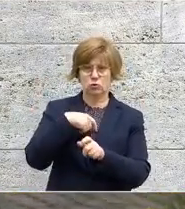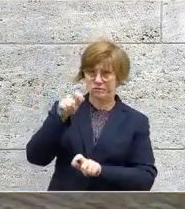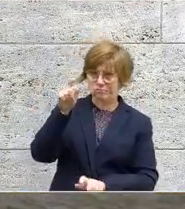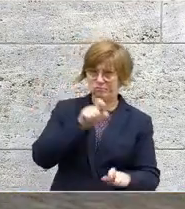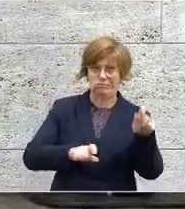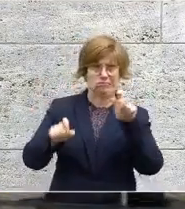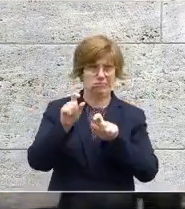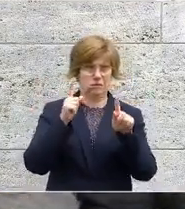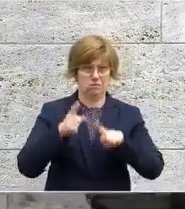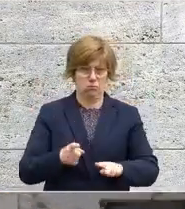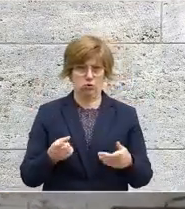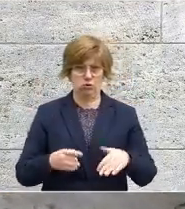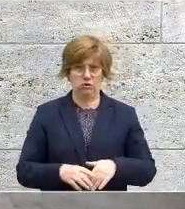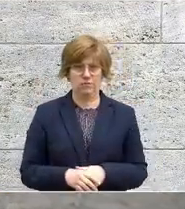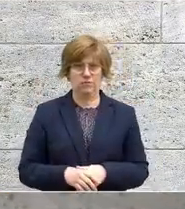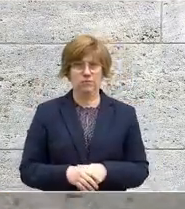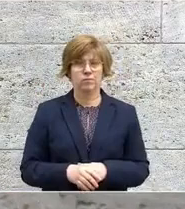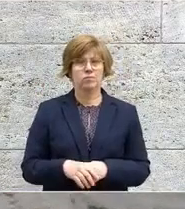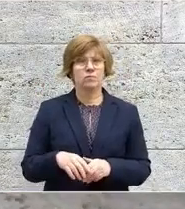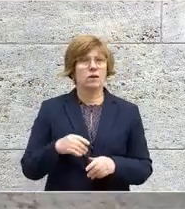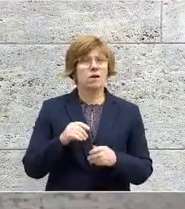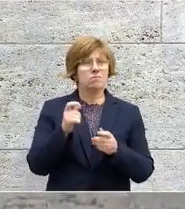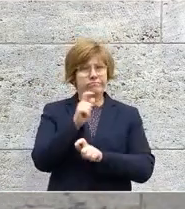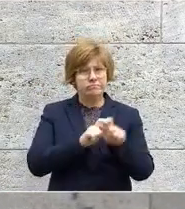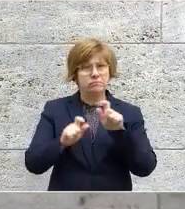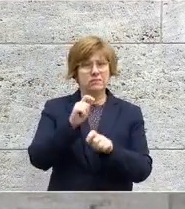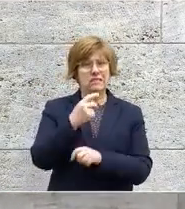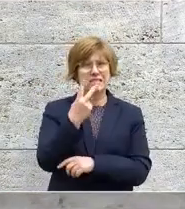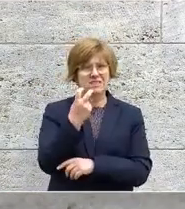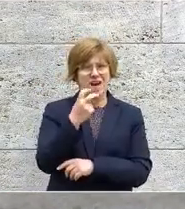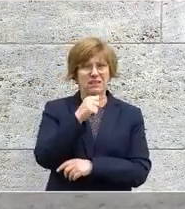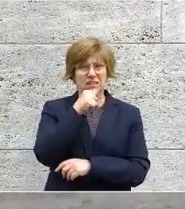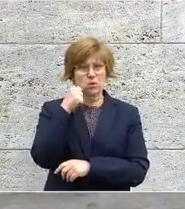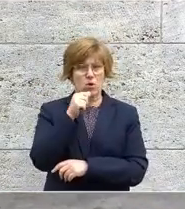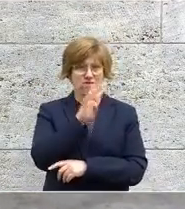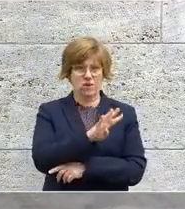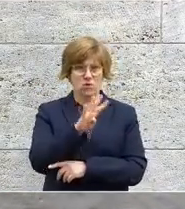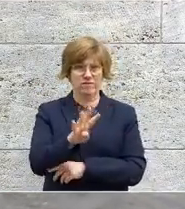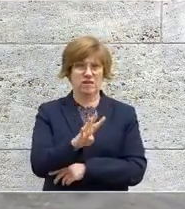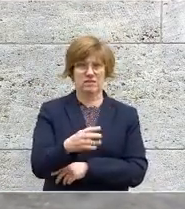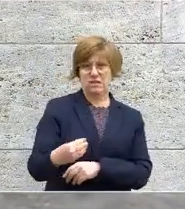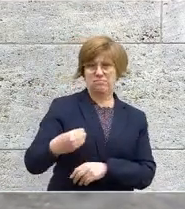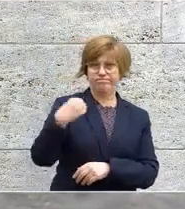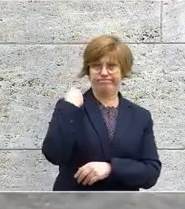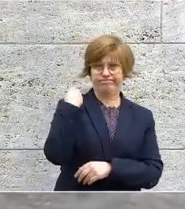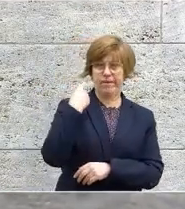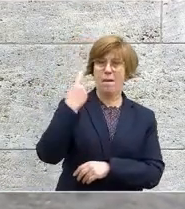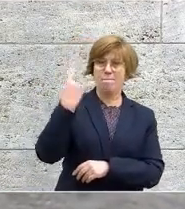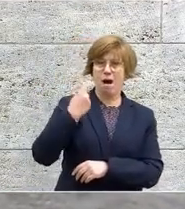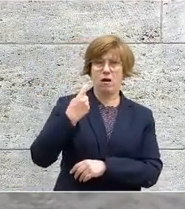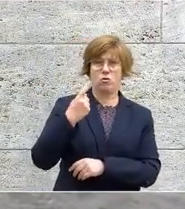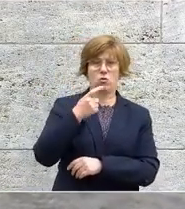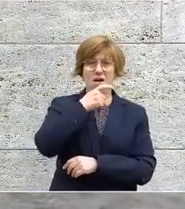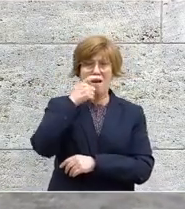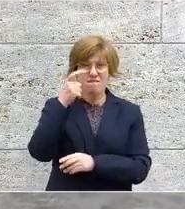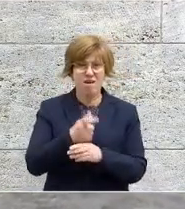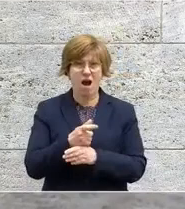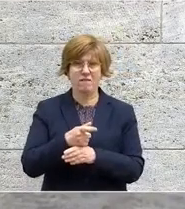verteidigen müssen. Der Widerstand vom 20. Juli 1944 mahnt uns, diese